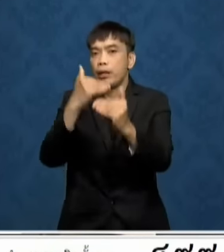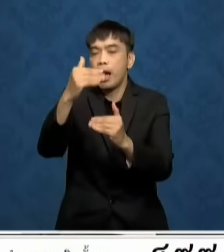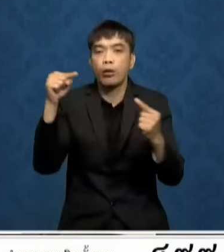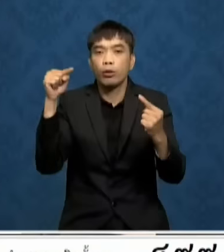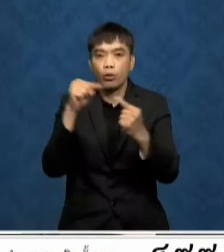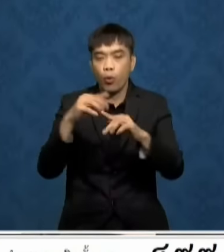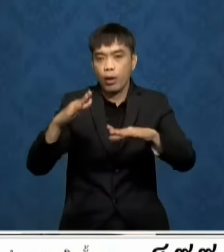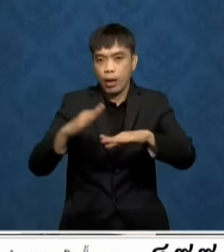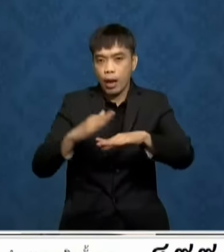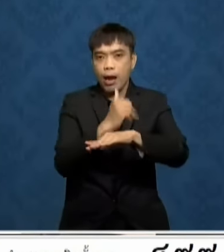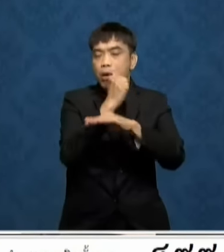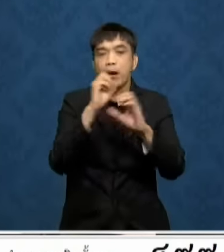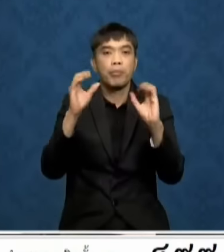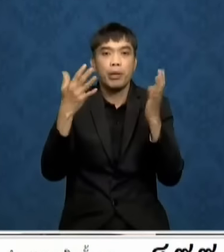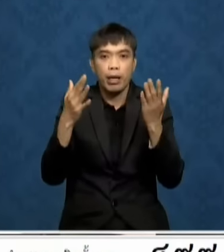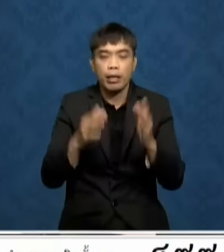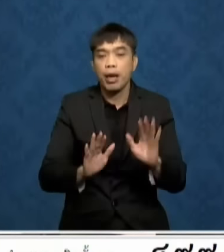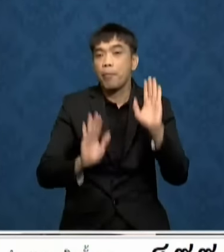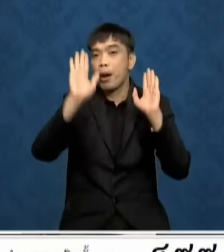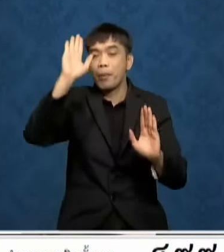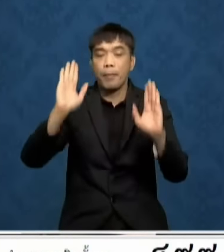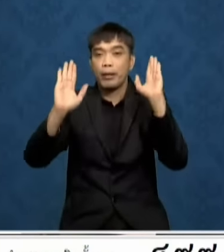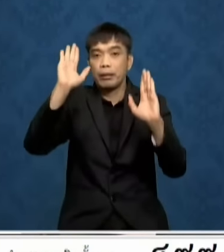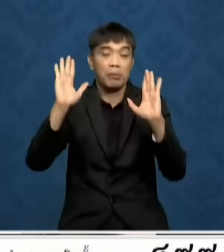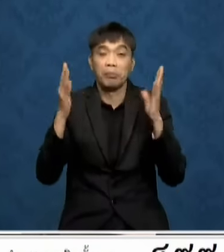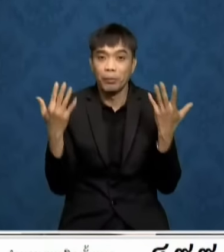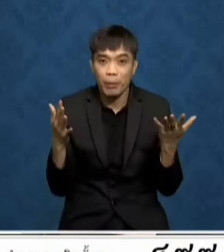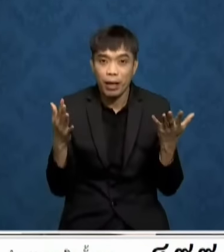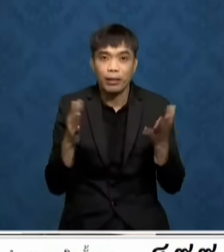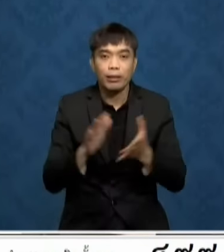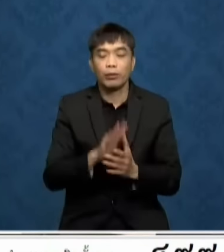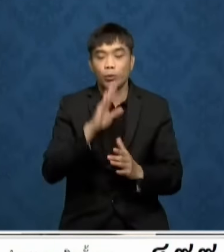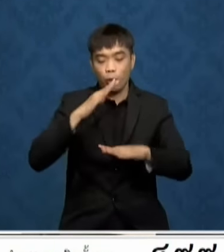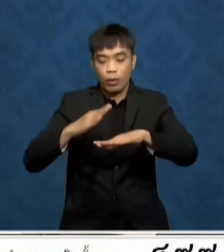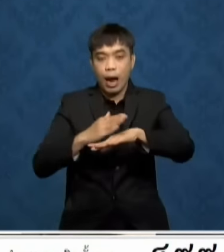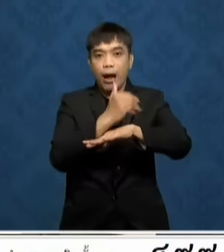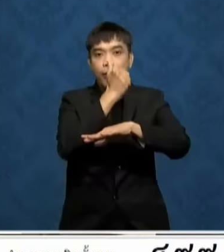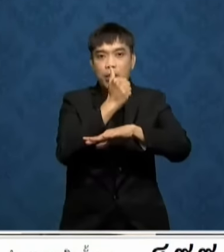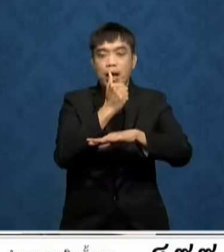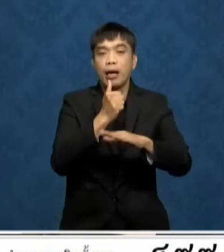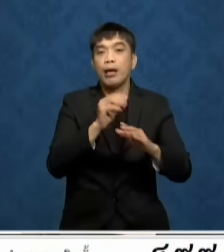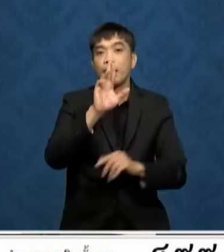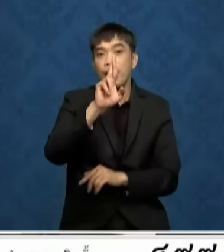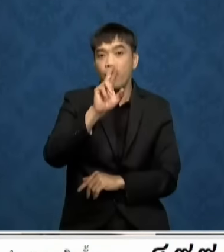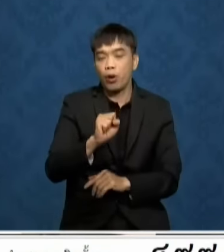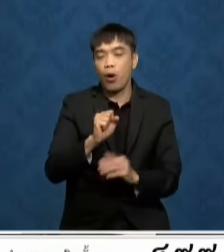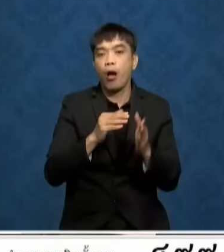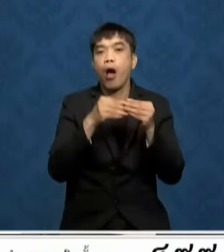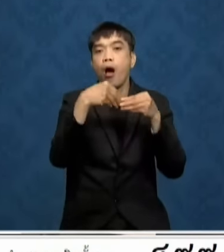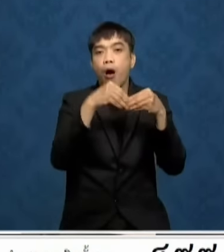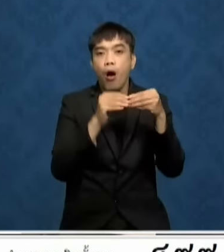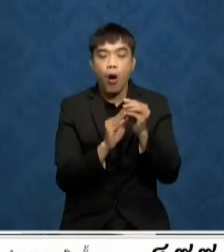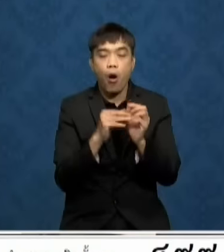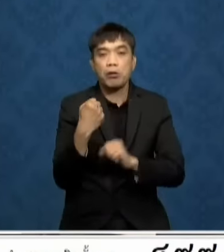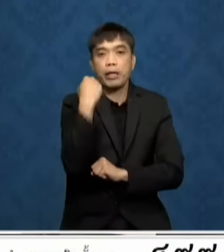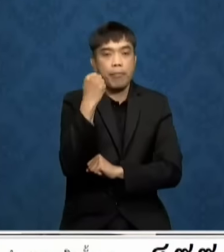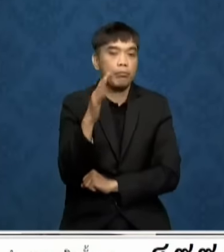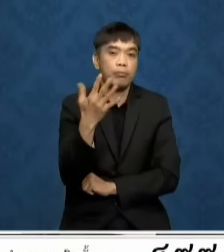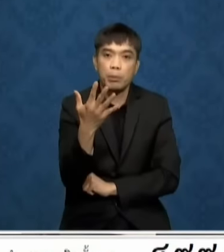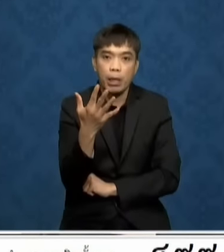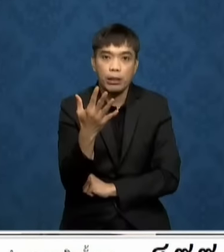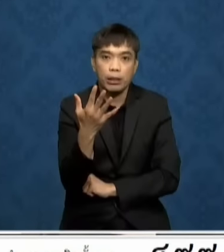ผลต่อพัฒนาการของระบอบประชาธิปไตยทำให้พรรคการเมืองในระบบรัฐสภาอ่อนแอที่สำคัญค่ะยังเป็นชนวนบ่ม